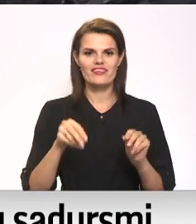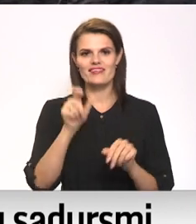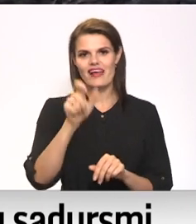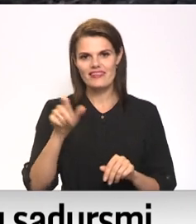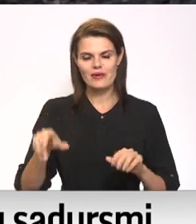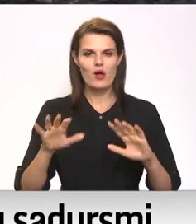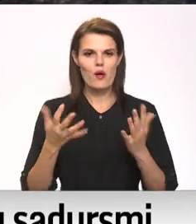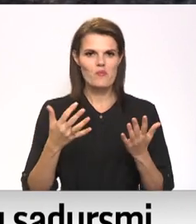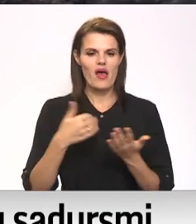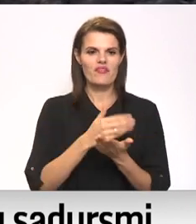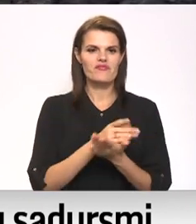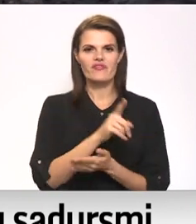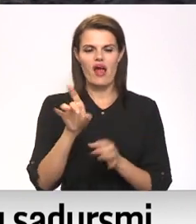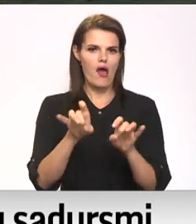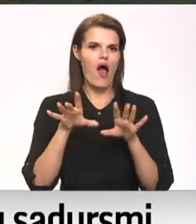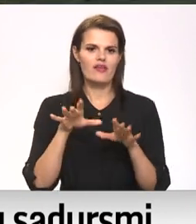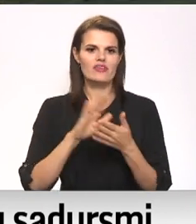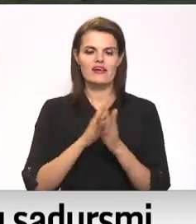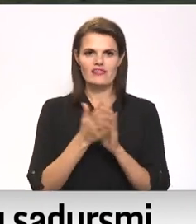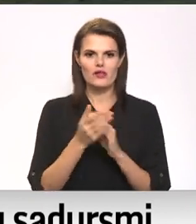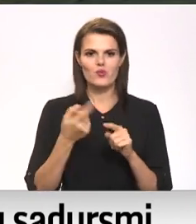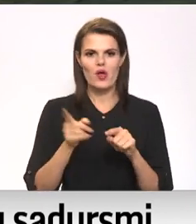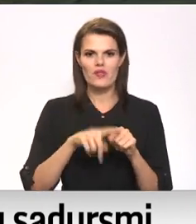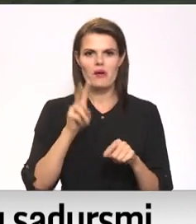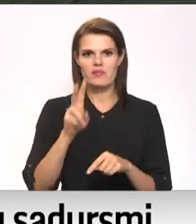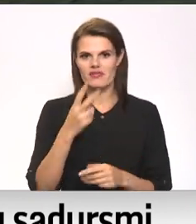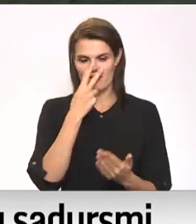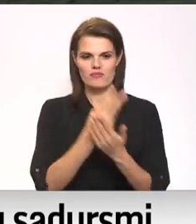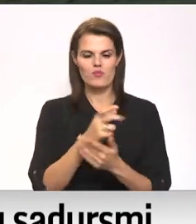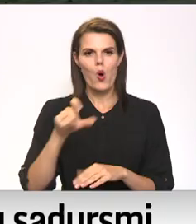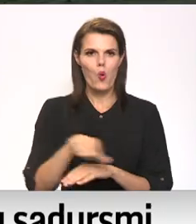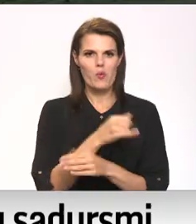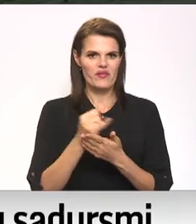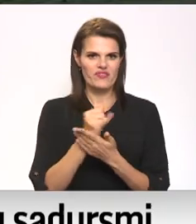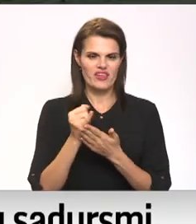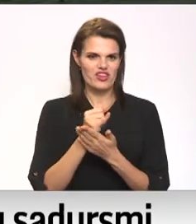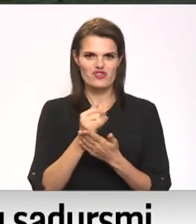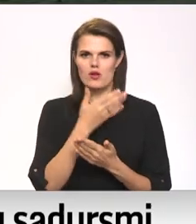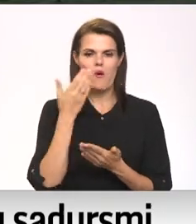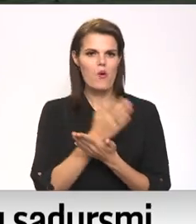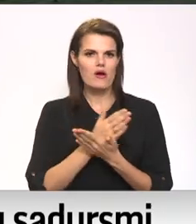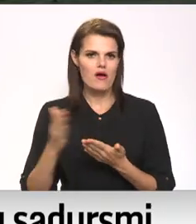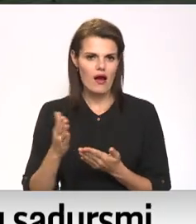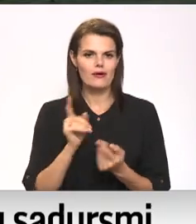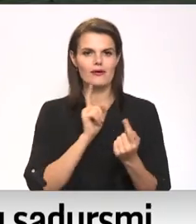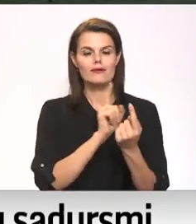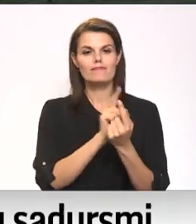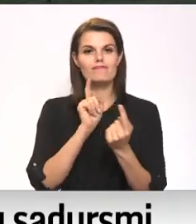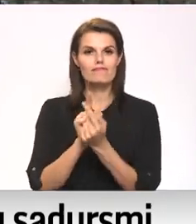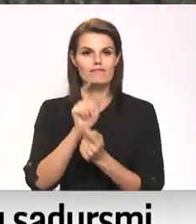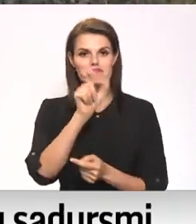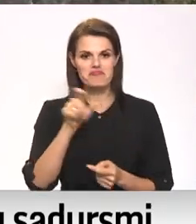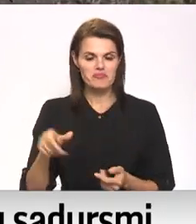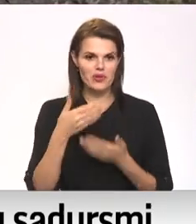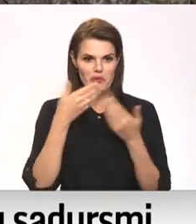šo projektu saskaņot, iebilstot, jo viņprāt upes tīrīšana notiek nesaudzīgi. Satikt pretiniekus mums gan neizdodas,